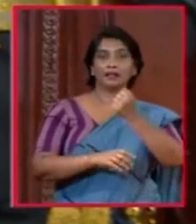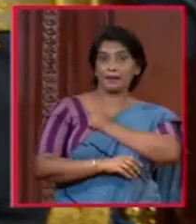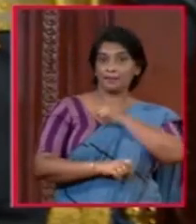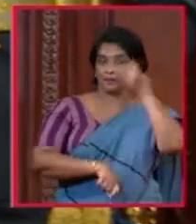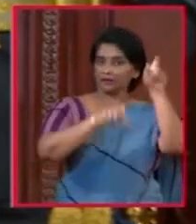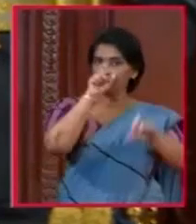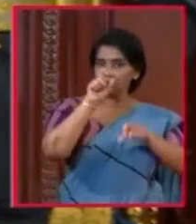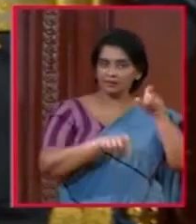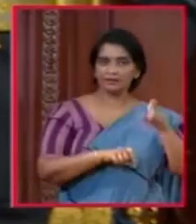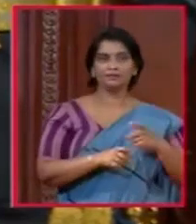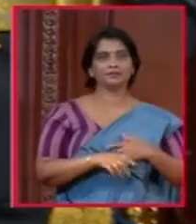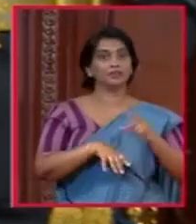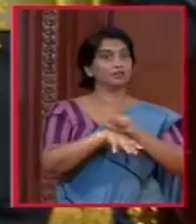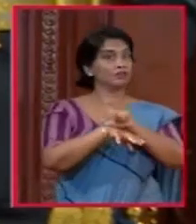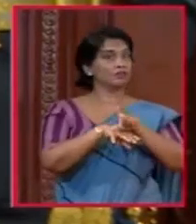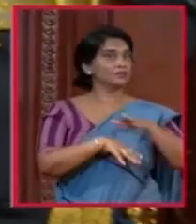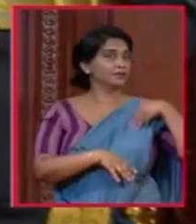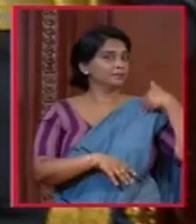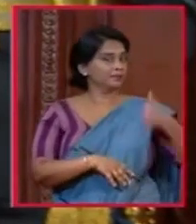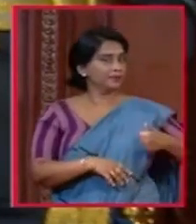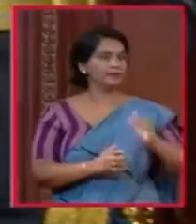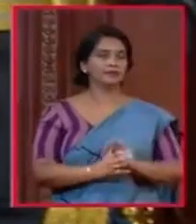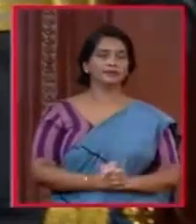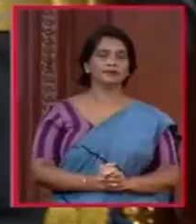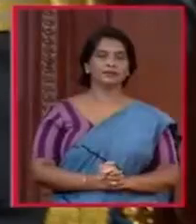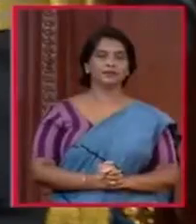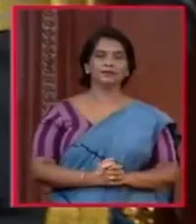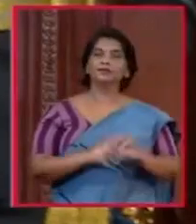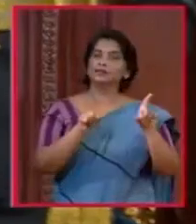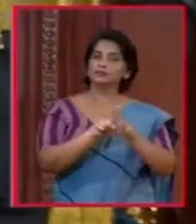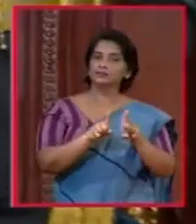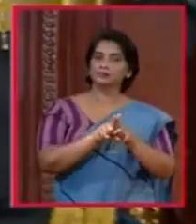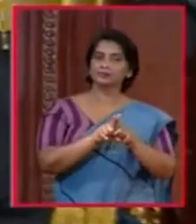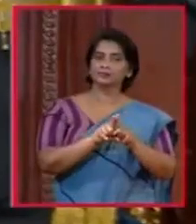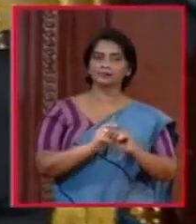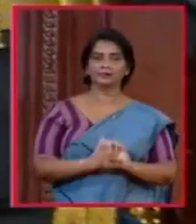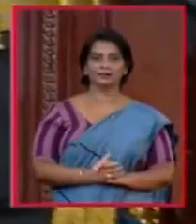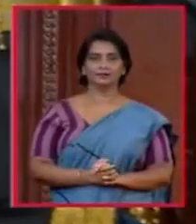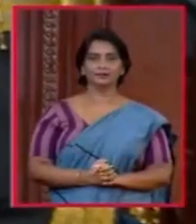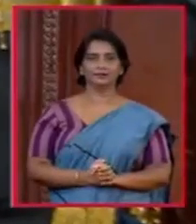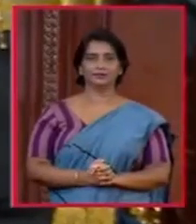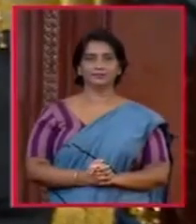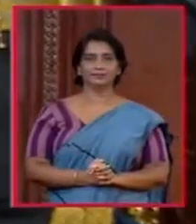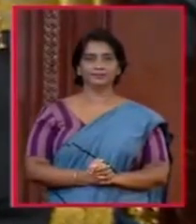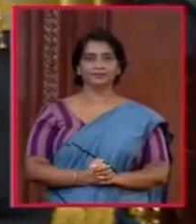තානාපතිවරුන් මහකොමසාරිස්වරුන් ඒ වගේම